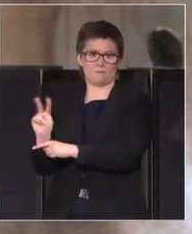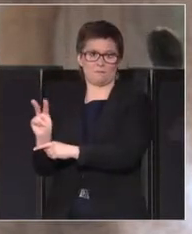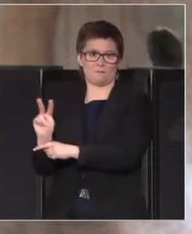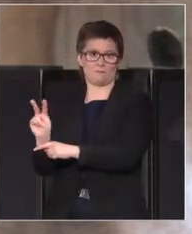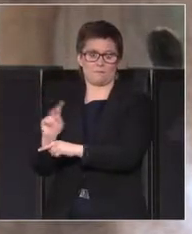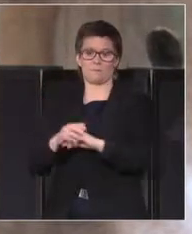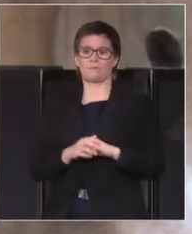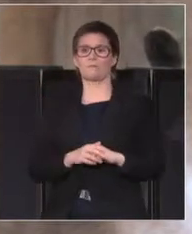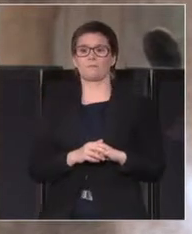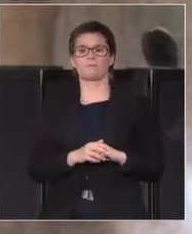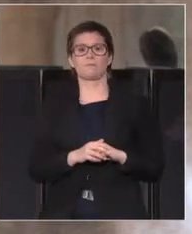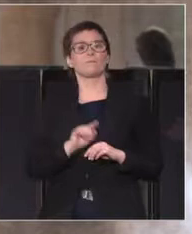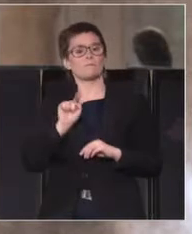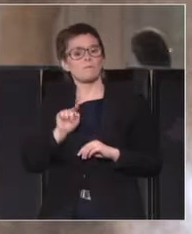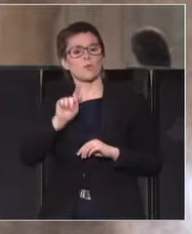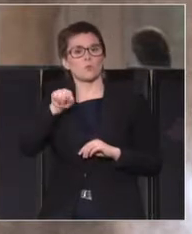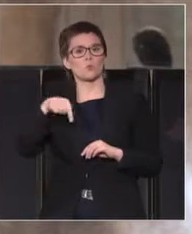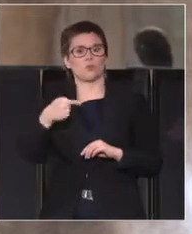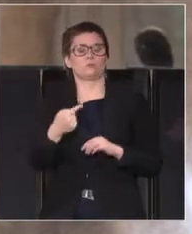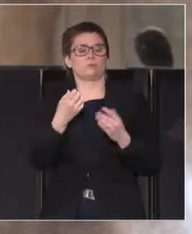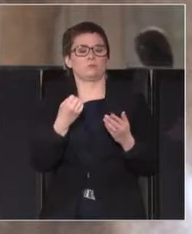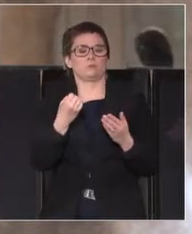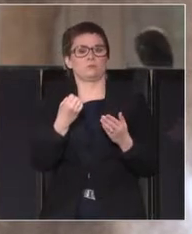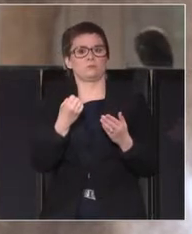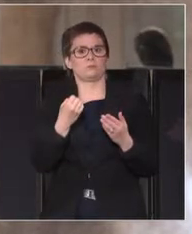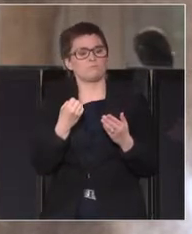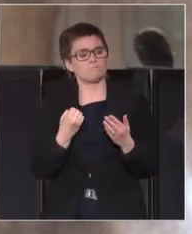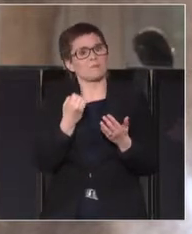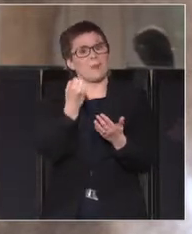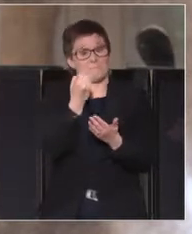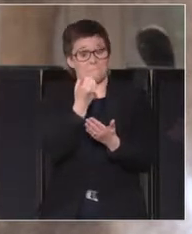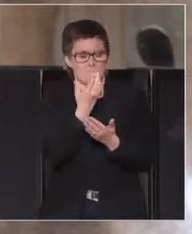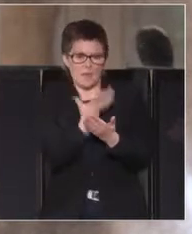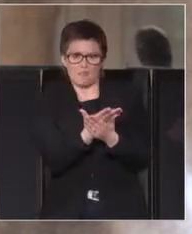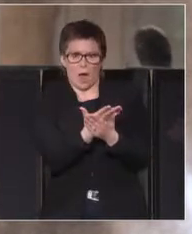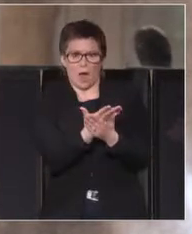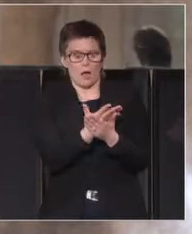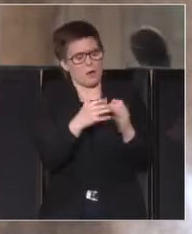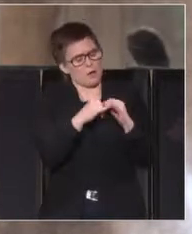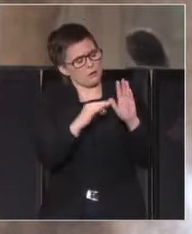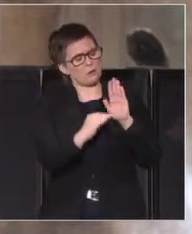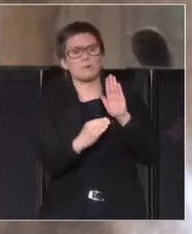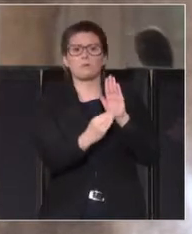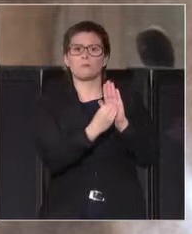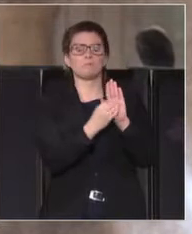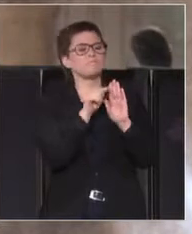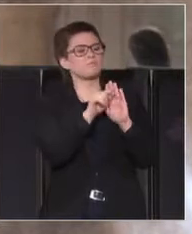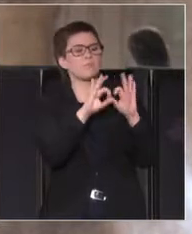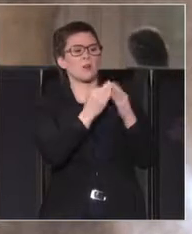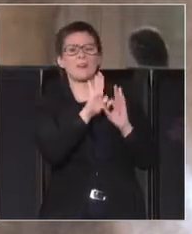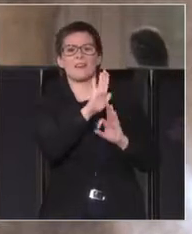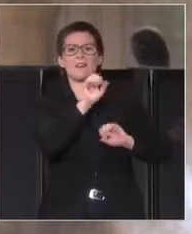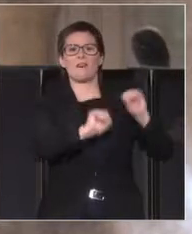Auf Basis eines Bescheides, der das Verhalten der Familie als volks- und